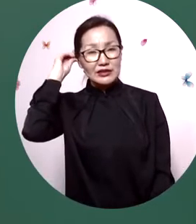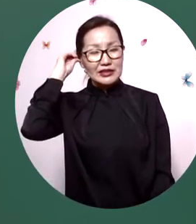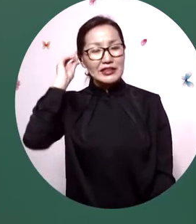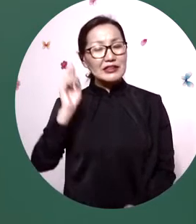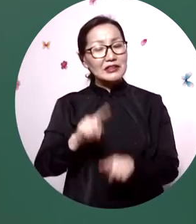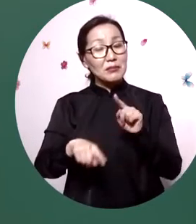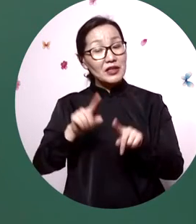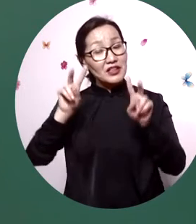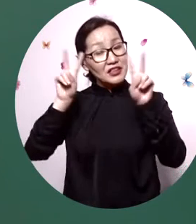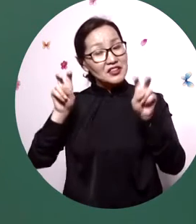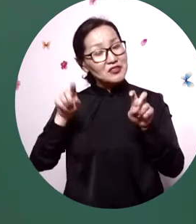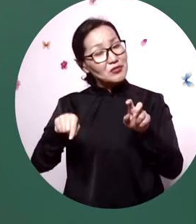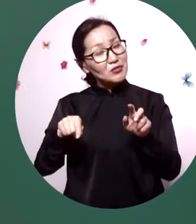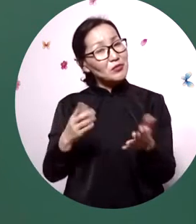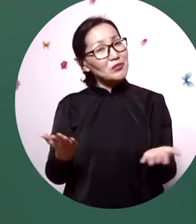бодож байна?